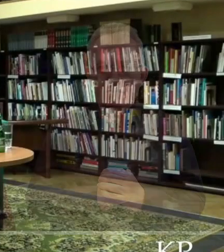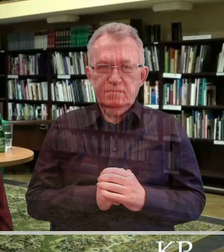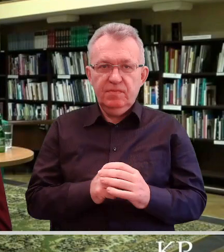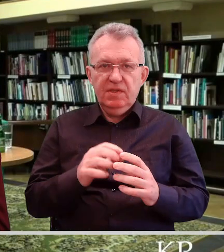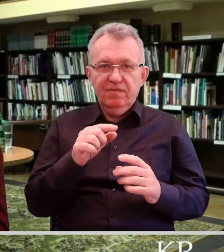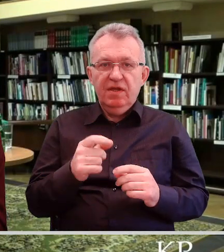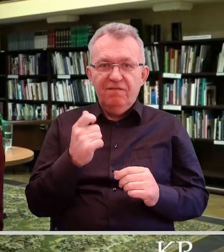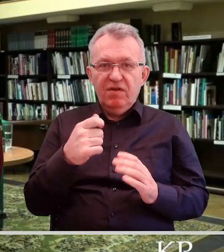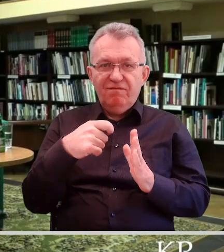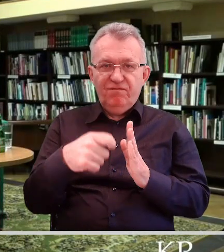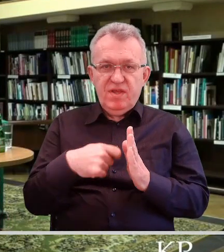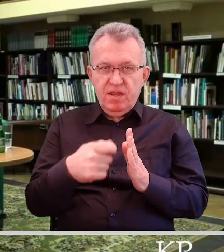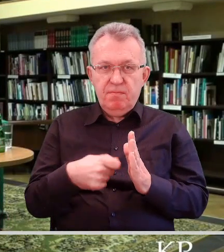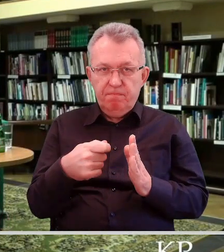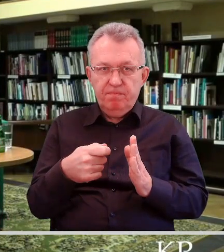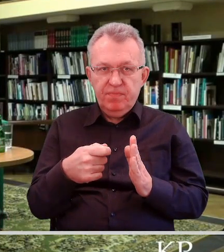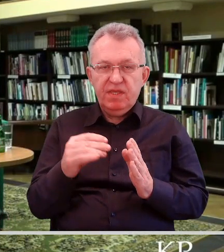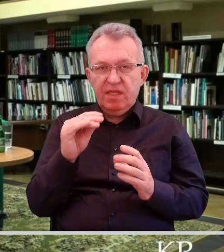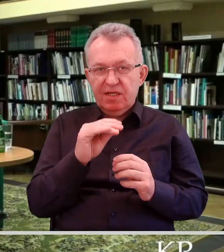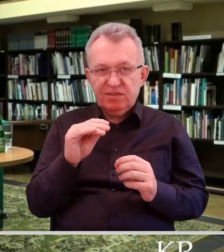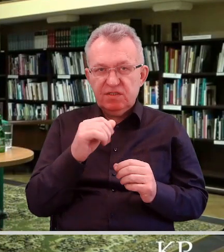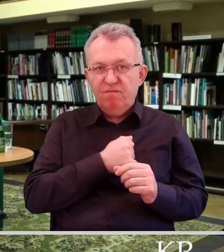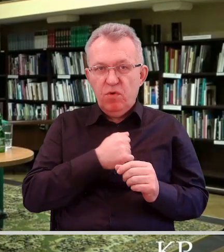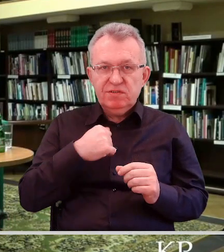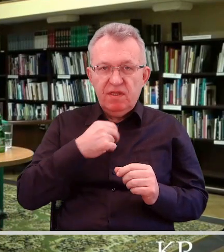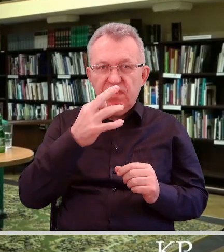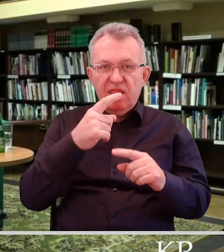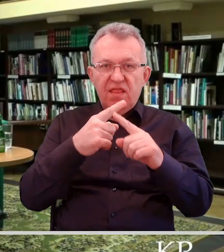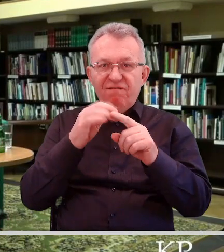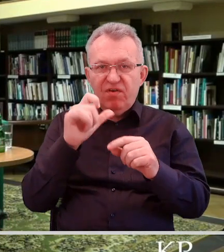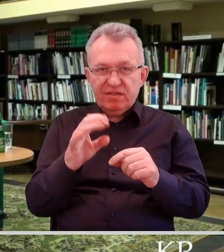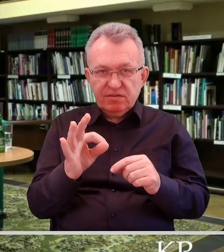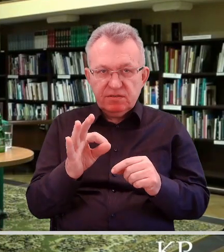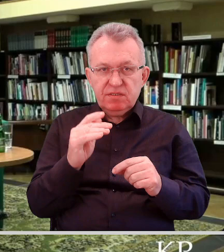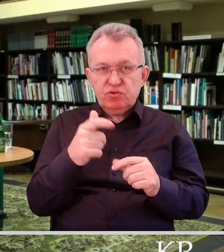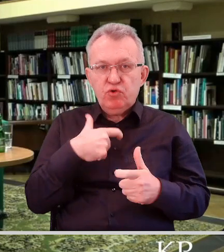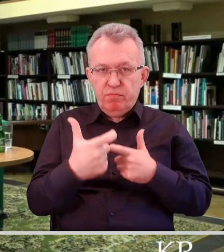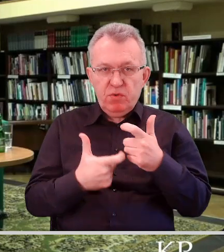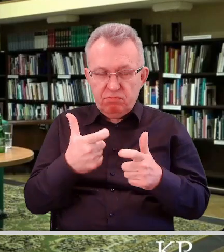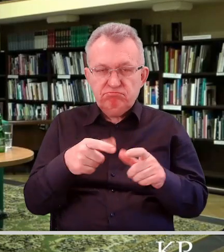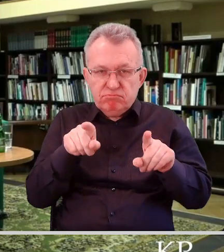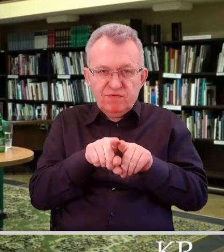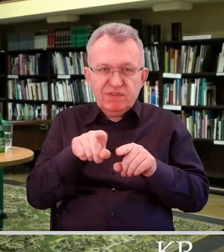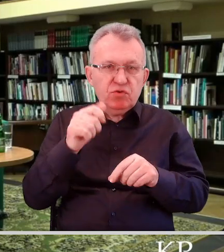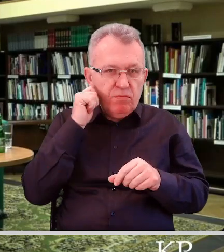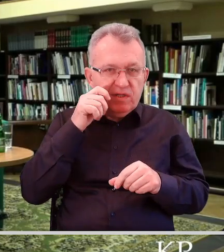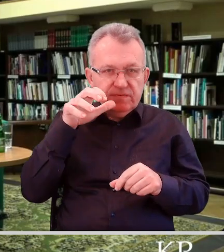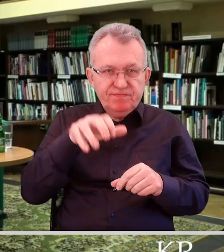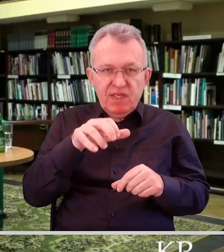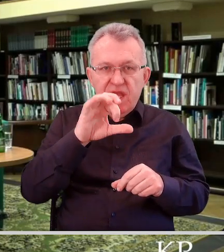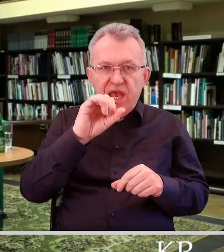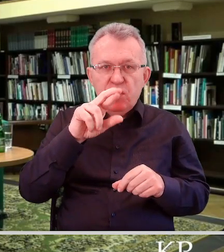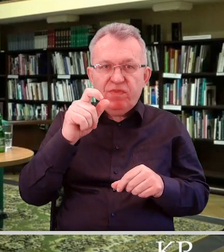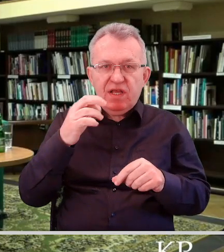w tej chwili w film. No jeszcze tutaj w polskiej netflixowej produkcji maczałam palce, również takiej właśnie kobiecej, to się nazywało